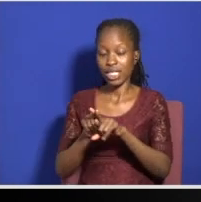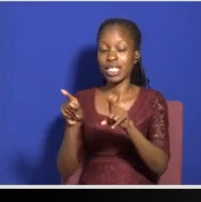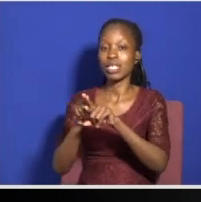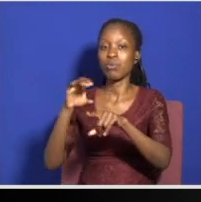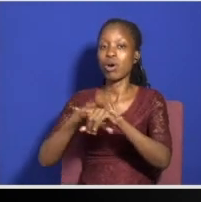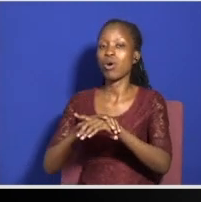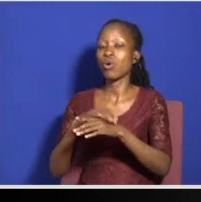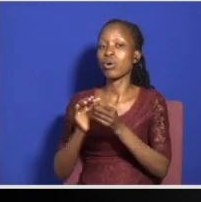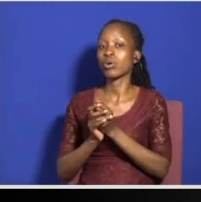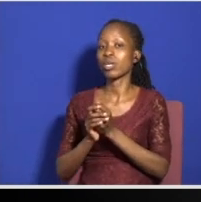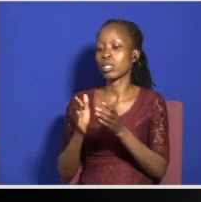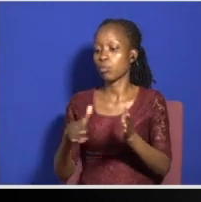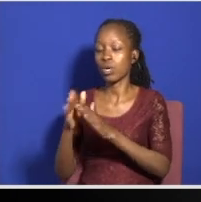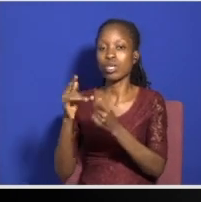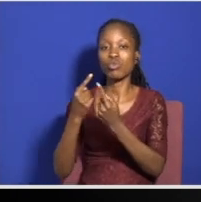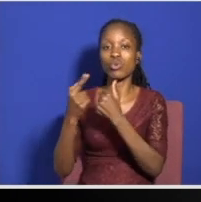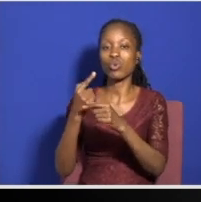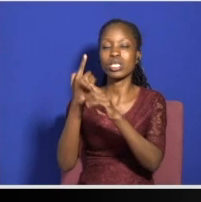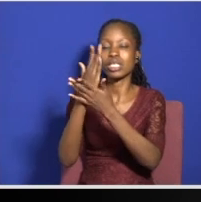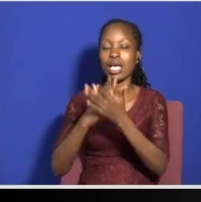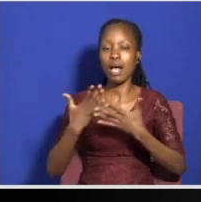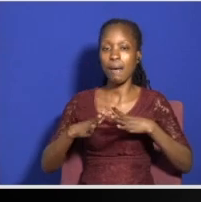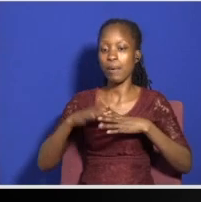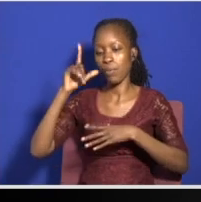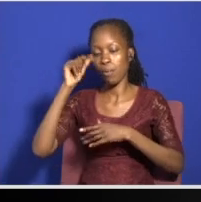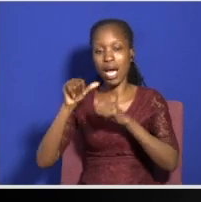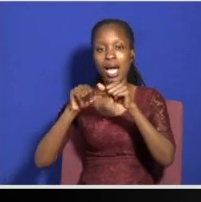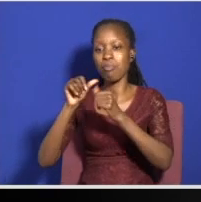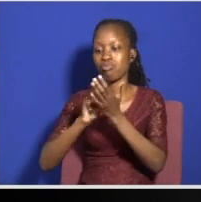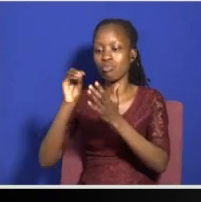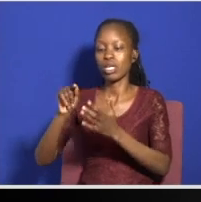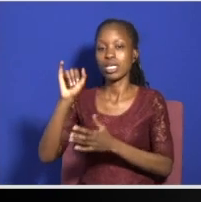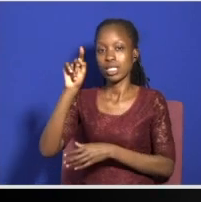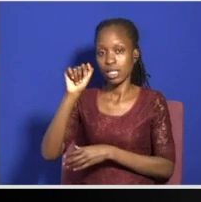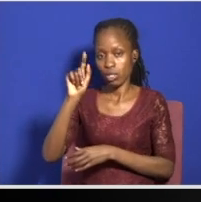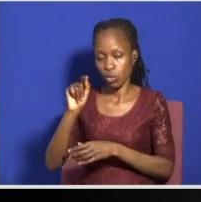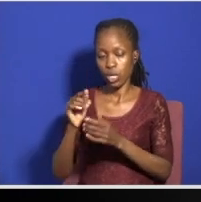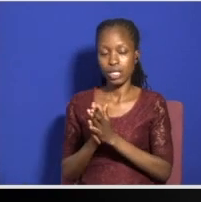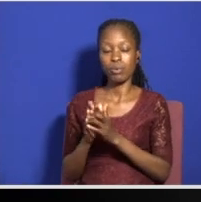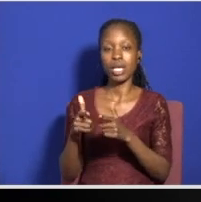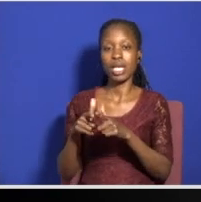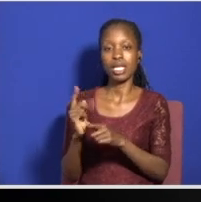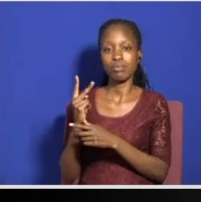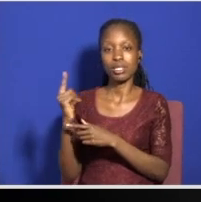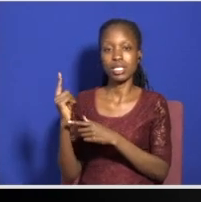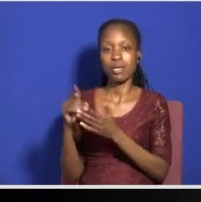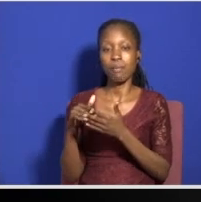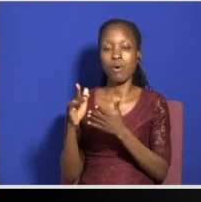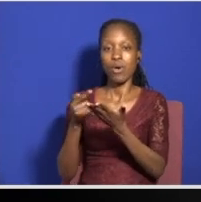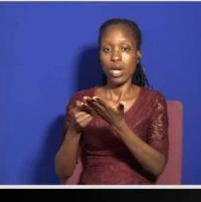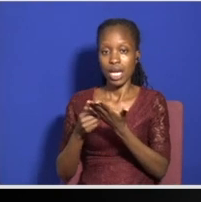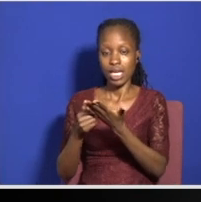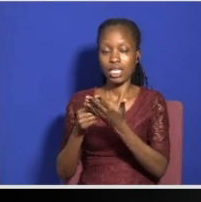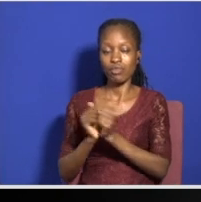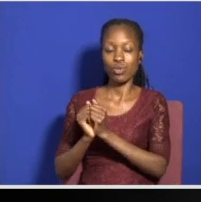fursa ya kuzungumza na kuwahoji baadhi ya wakazi kuhusu pendekezo la kupiga marufuku TikTok. Hebu tupate taswira kamili. Faith